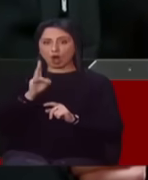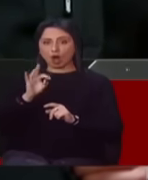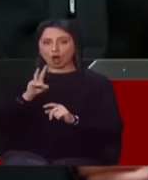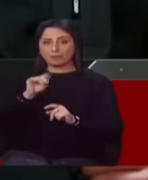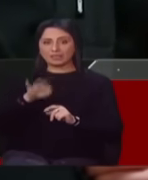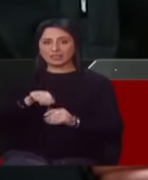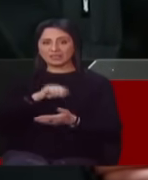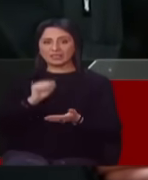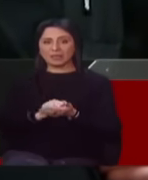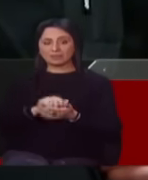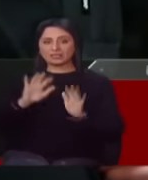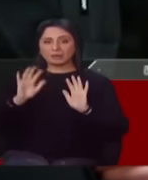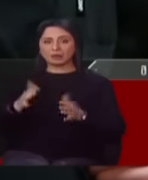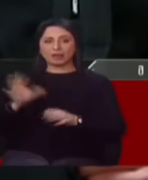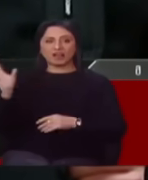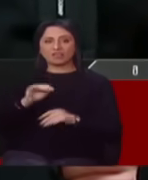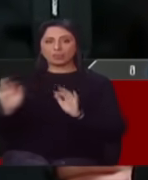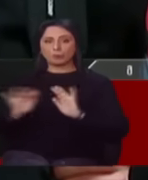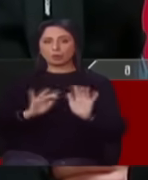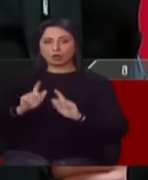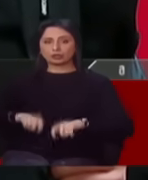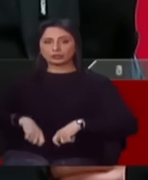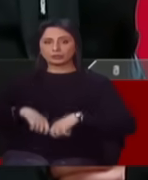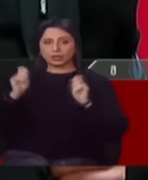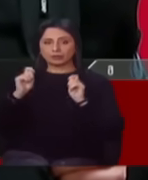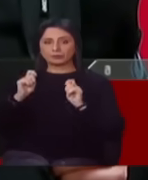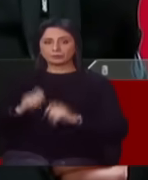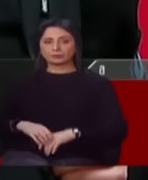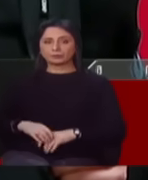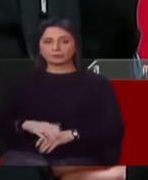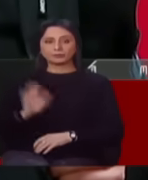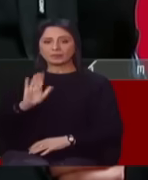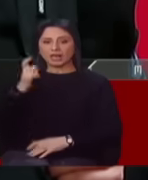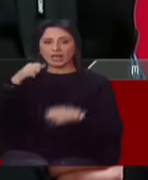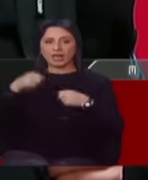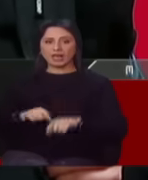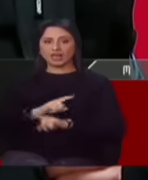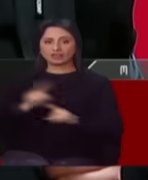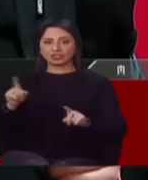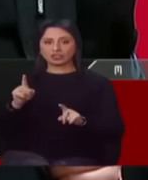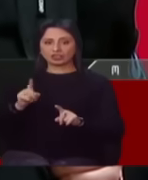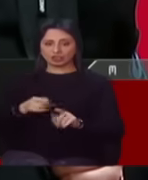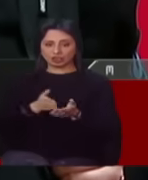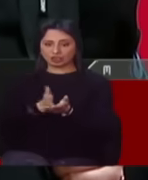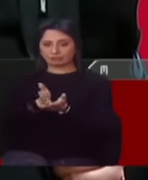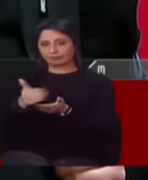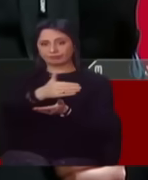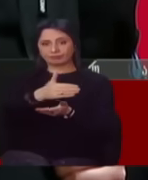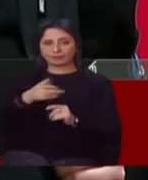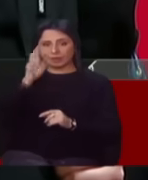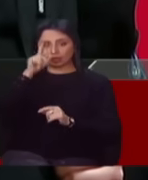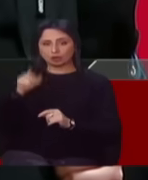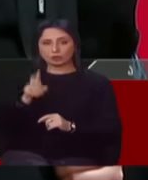კომიტეტზე დამტკიცება მოხდა ყველა პროცედურის დარღვევით. არალეგიტიმურ ველში გადავიდა